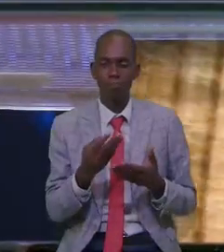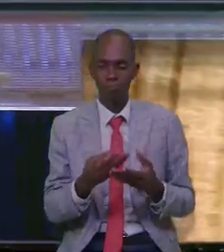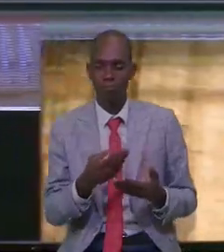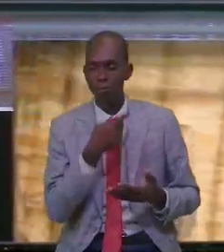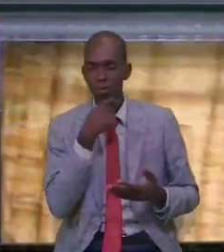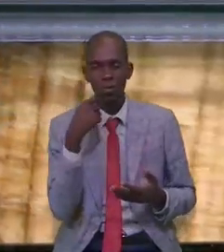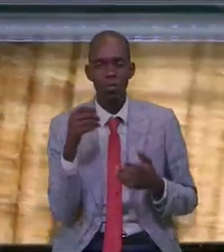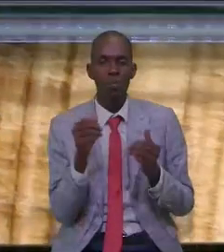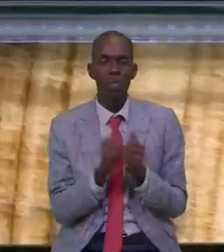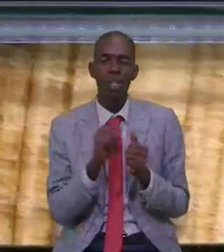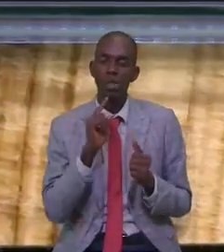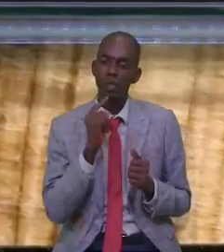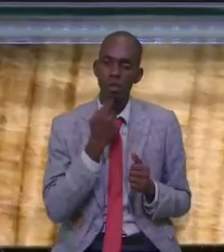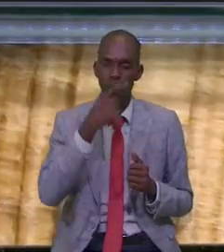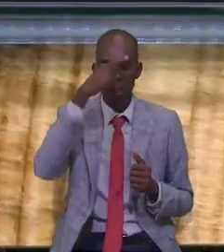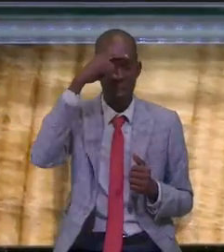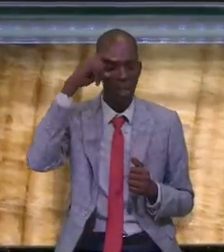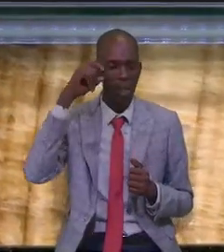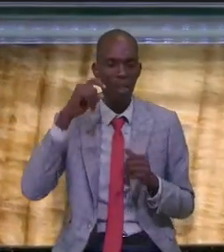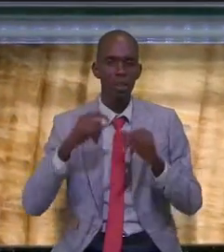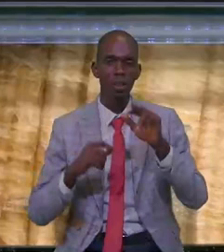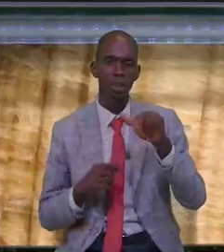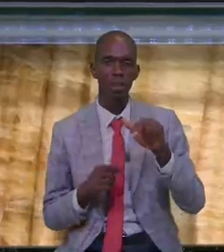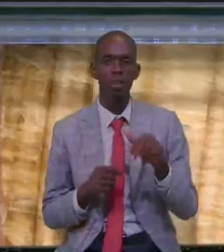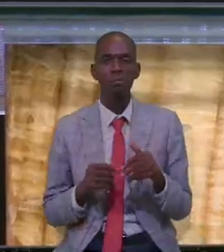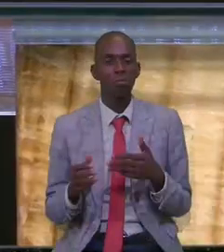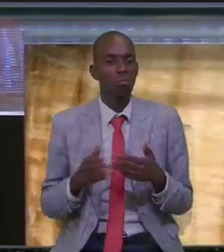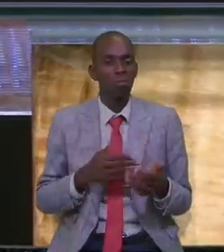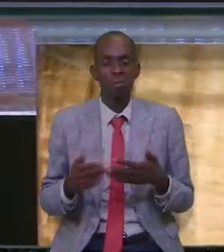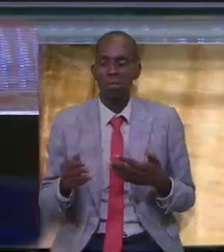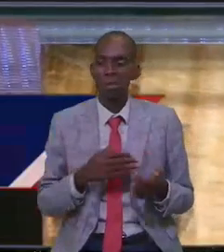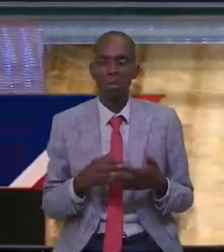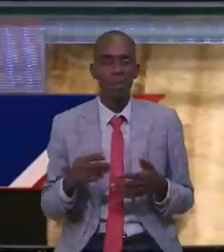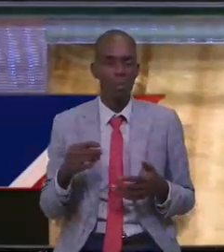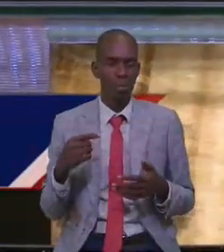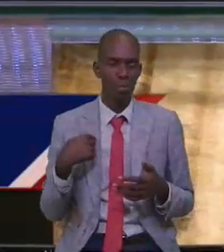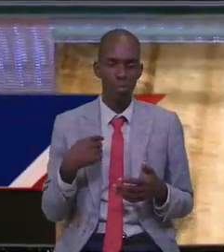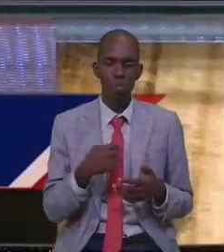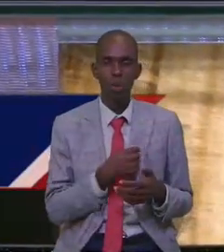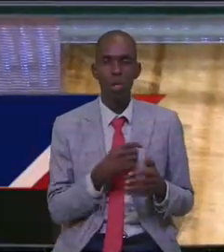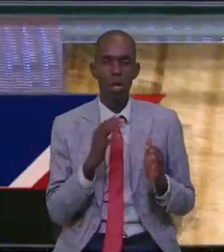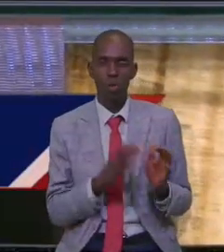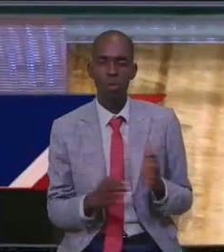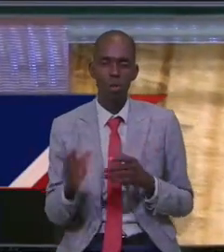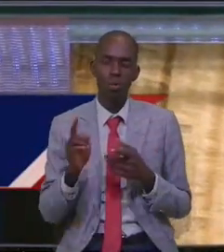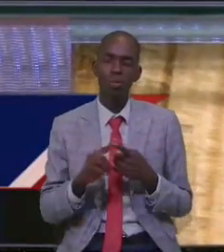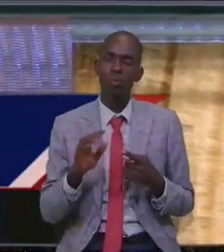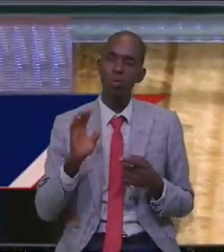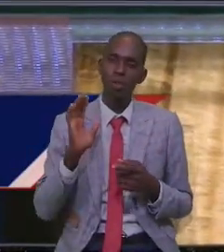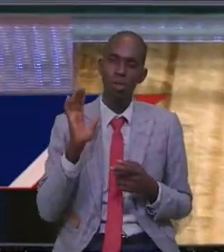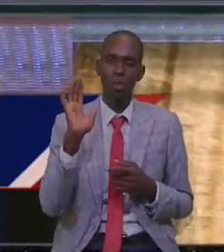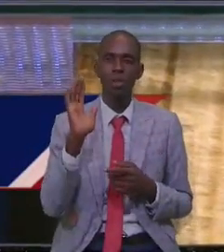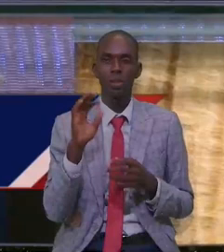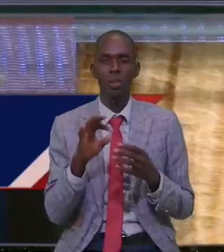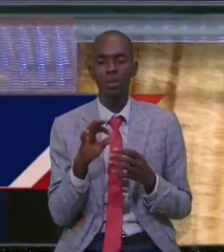13. Mais nous attendons, selon sa promesse, de nouveaux cieux et une nouvelle